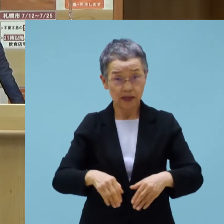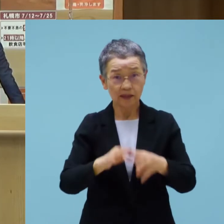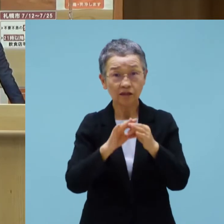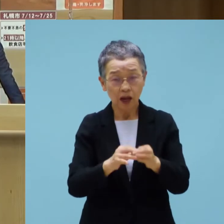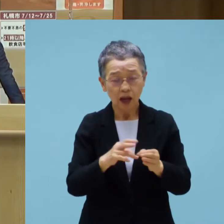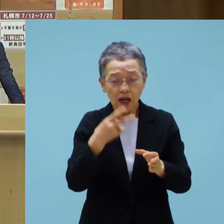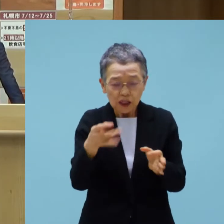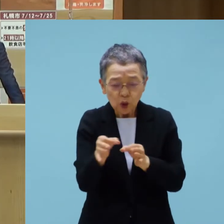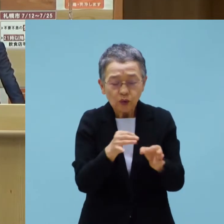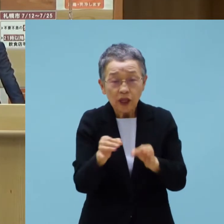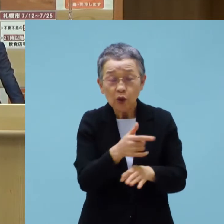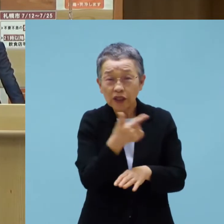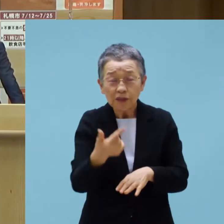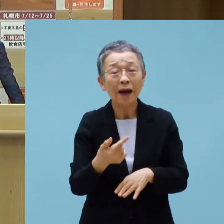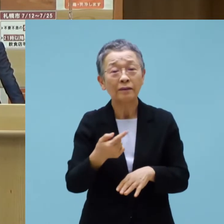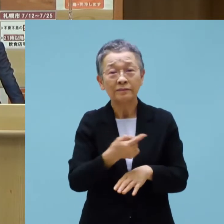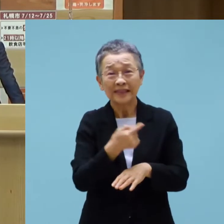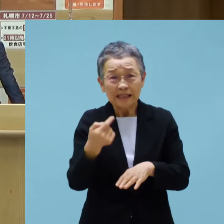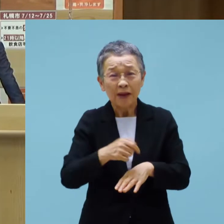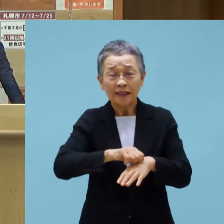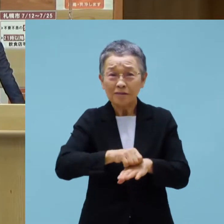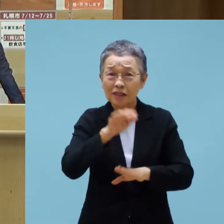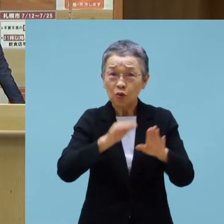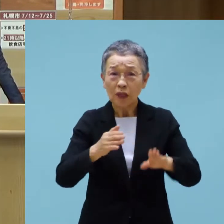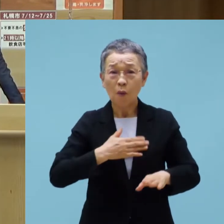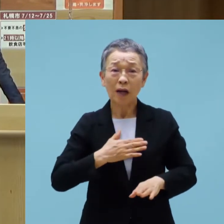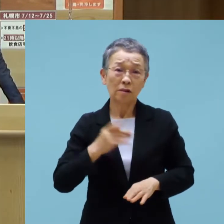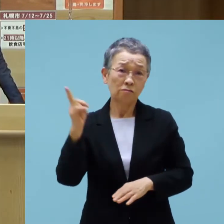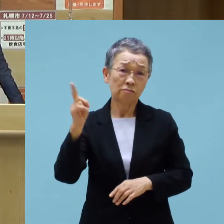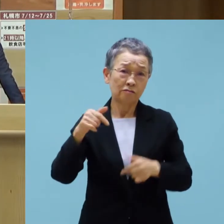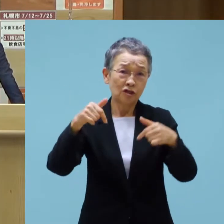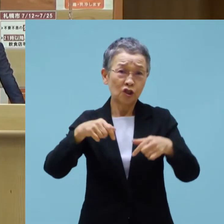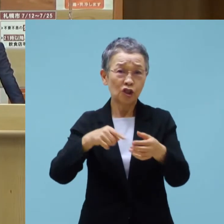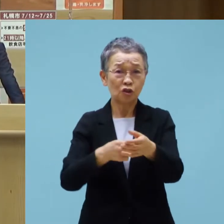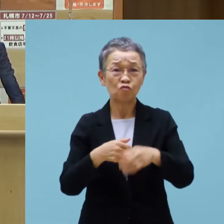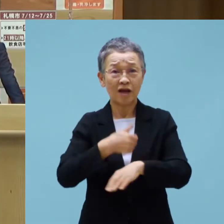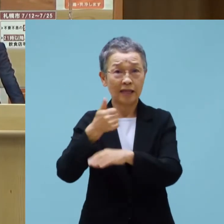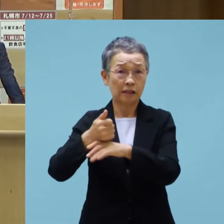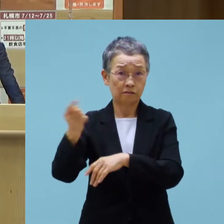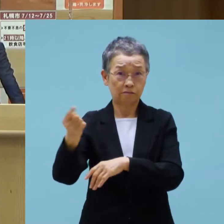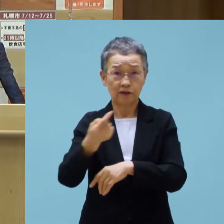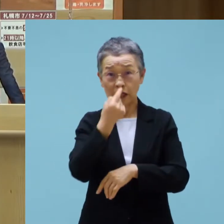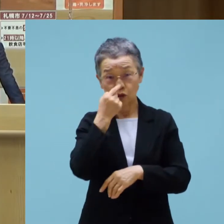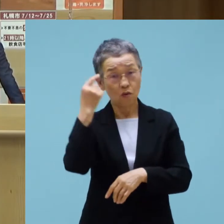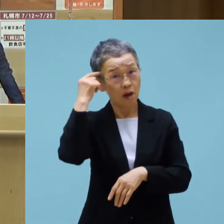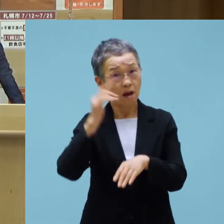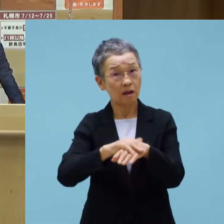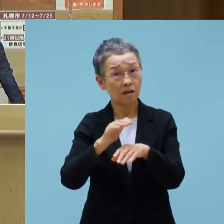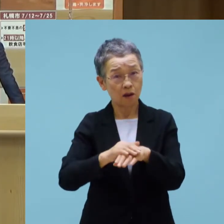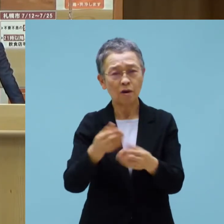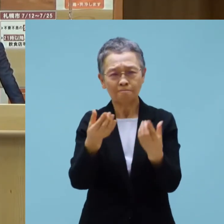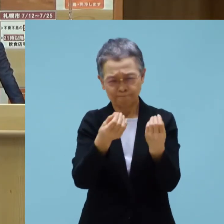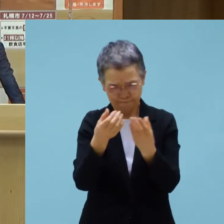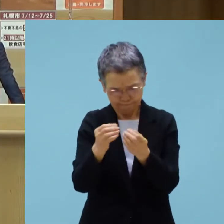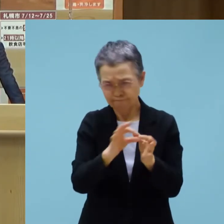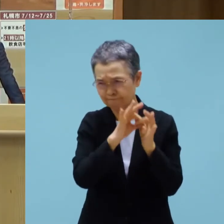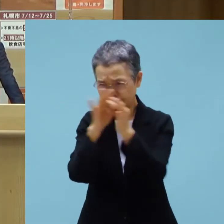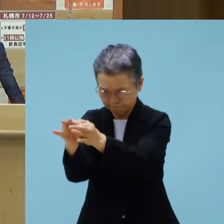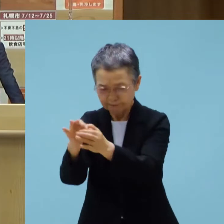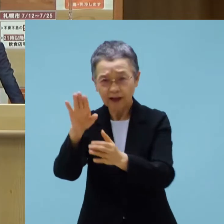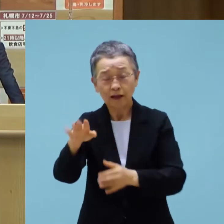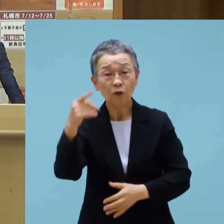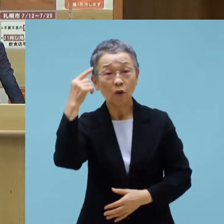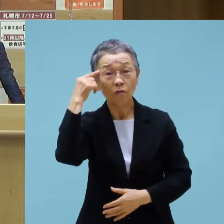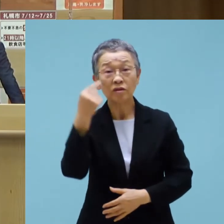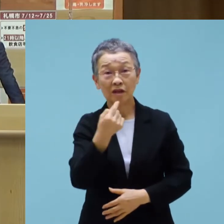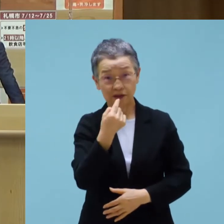況を一番分かってくれてるの西村大臣だと思いますから私の考えっていうのは しっかり通じたんじゃないかなと思ってます。しっかり